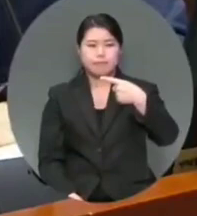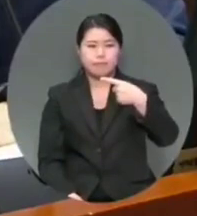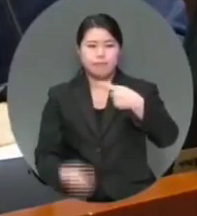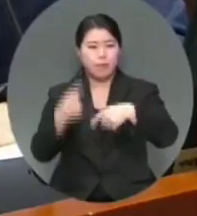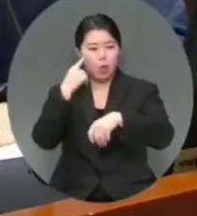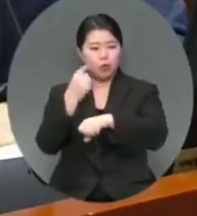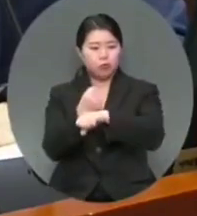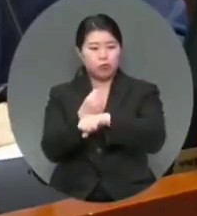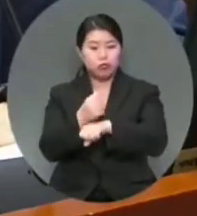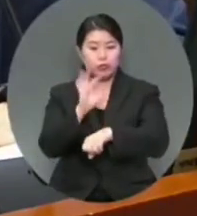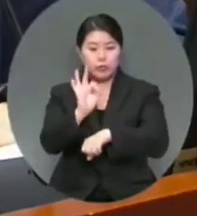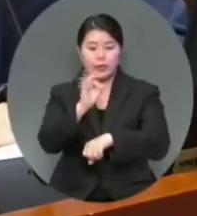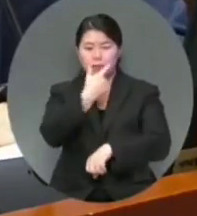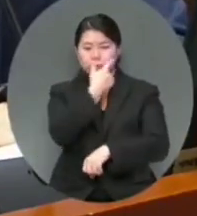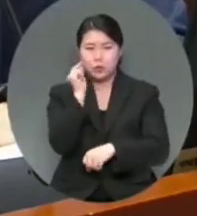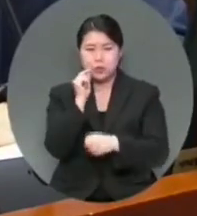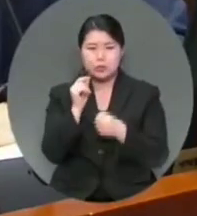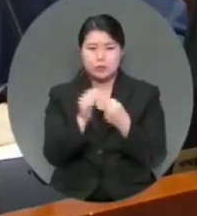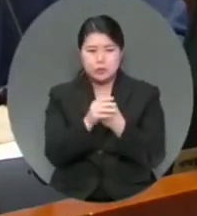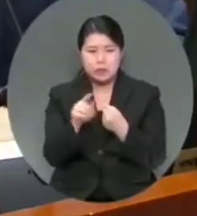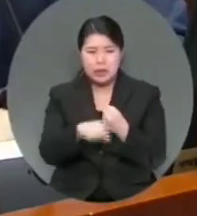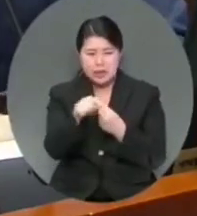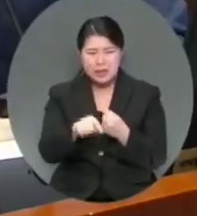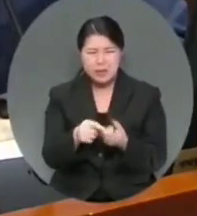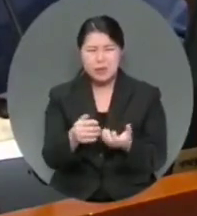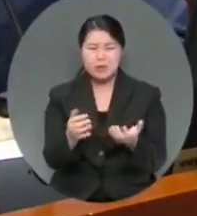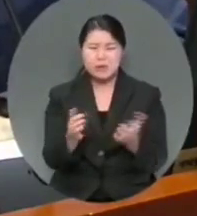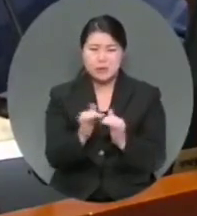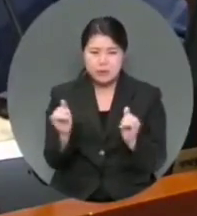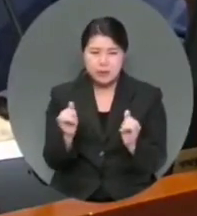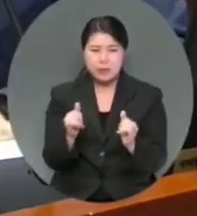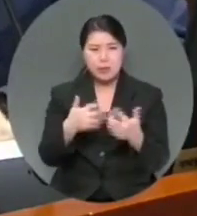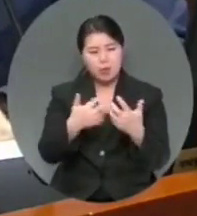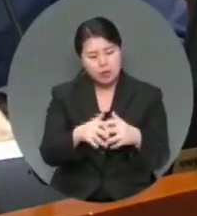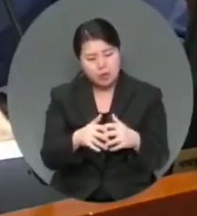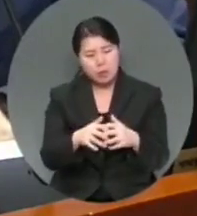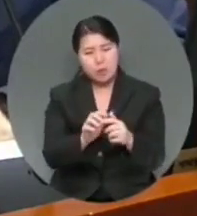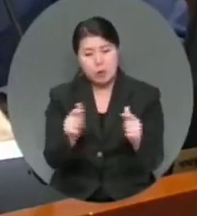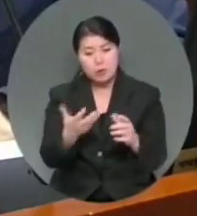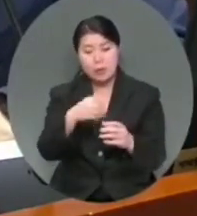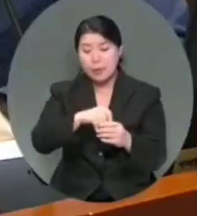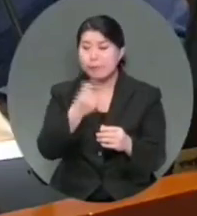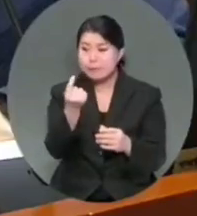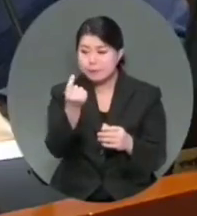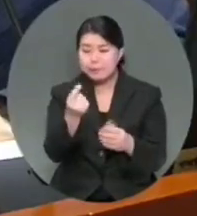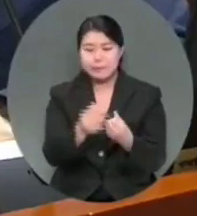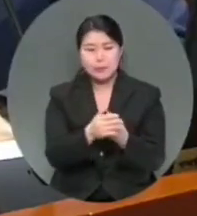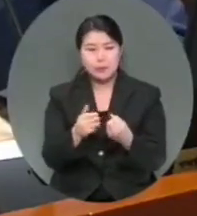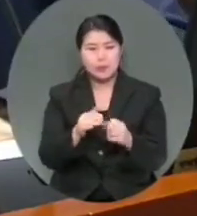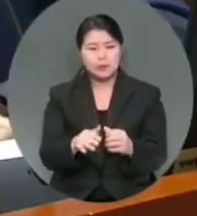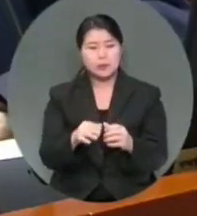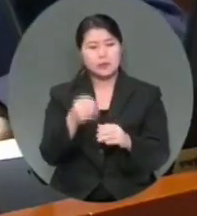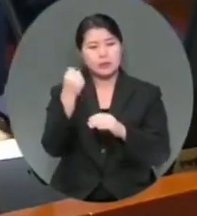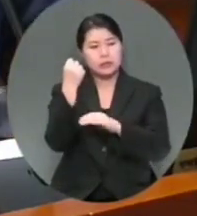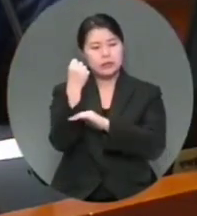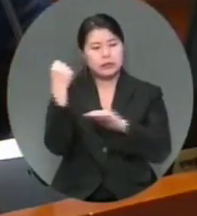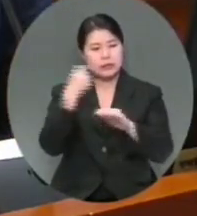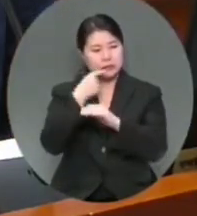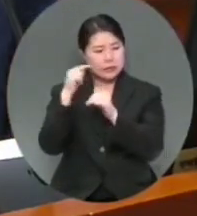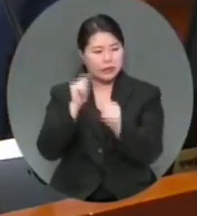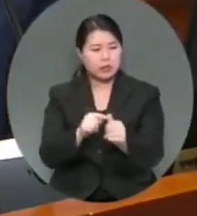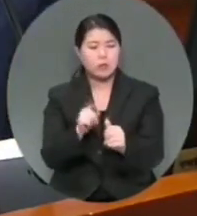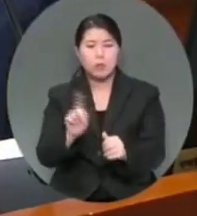연구비가 부족하니까 연구비에는 뭐 인건비, 재료비, 장비비 여러 가지가 포함되지 않습니까? 그랬을 때 지침을 그렇게 내렸다고 그래요.